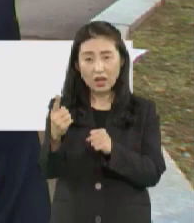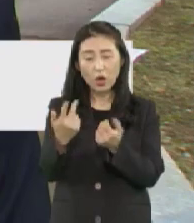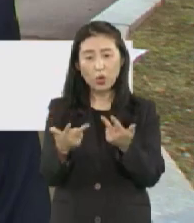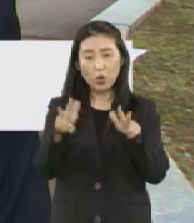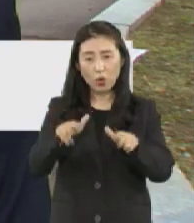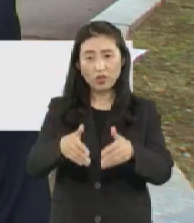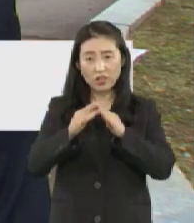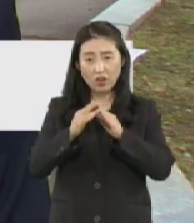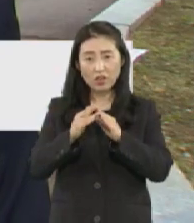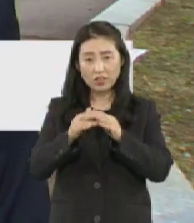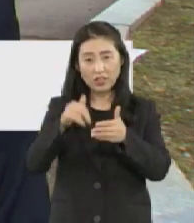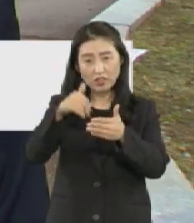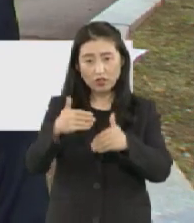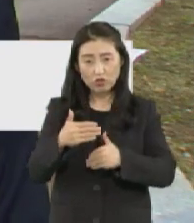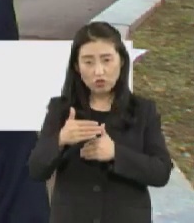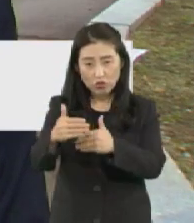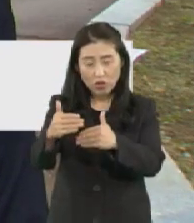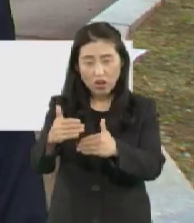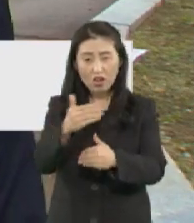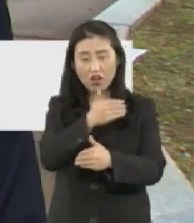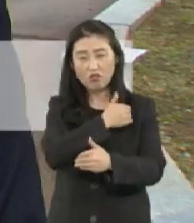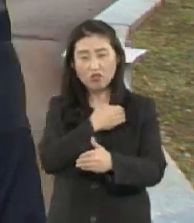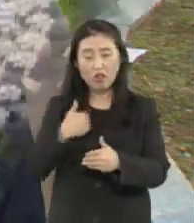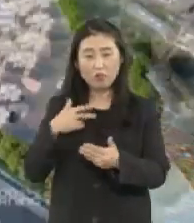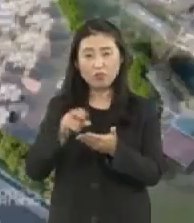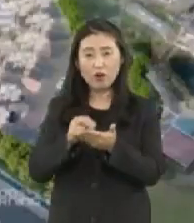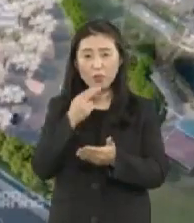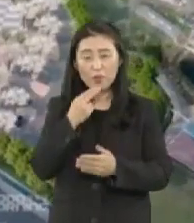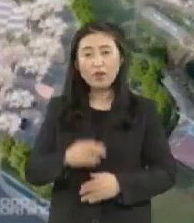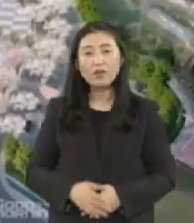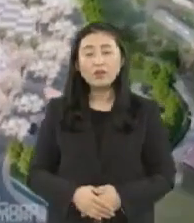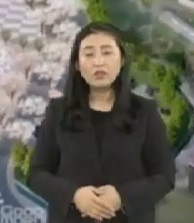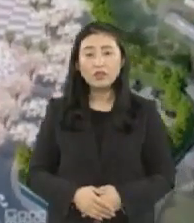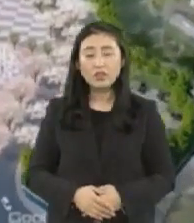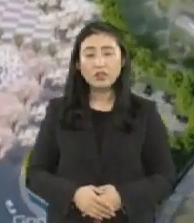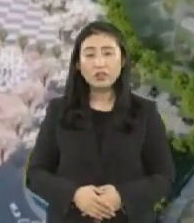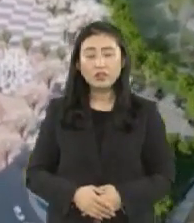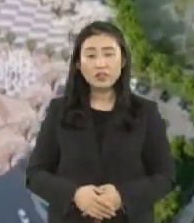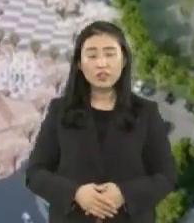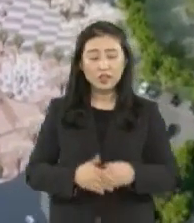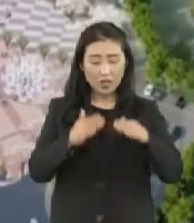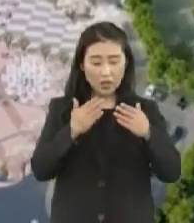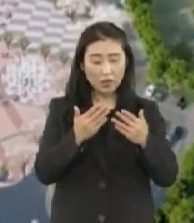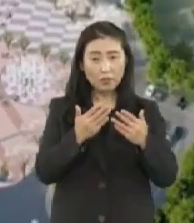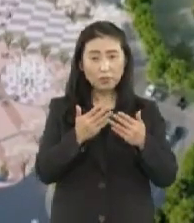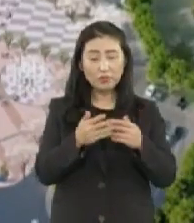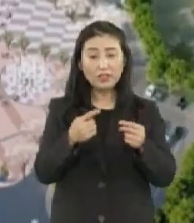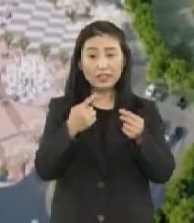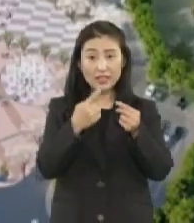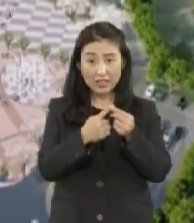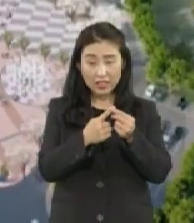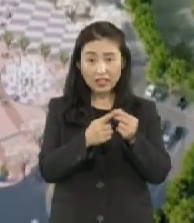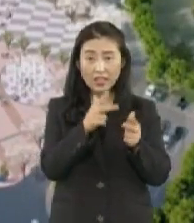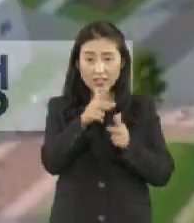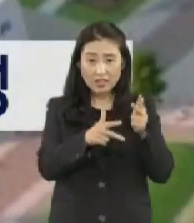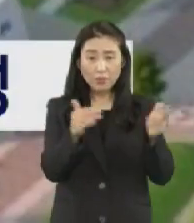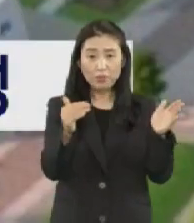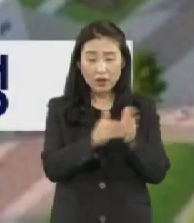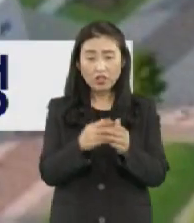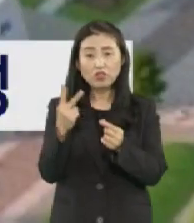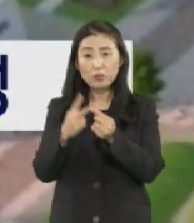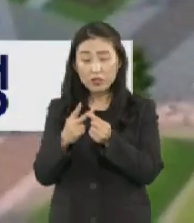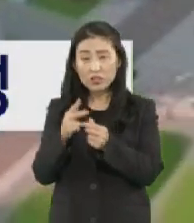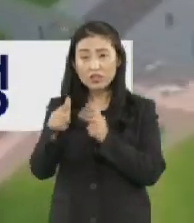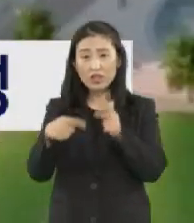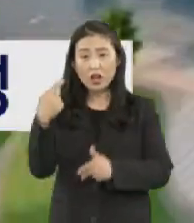종료 하는데 무조건 소 그렇게 예상하고 있습니다 추모 군간 중심이었던 1단계 사업과 달리 2단계 사업은